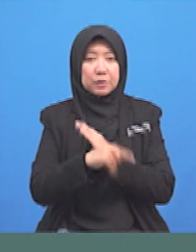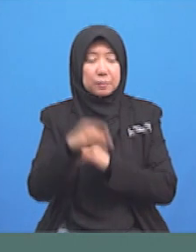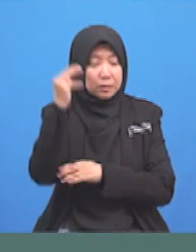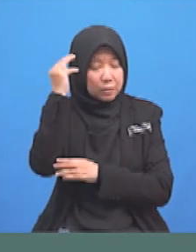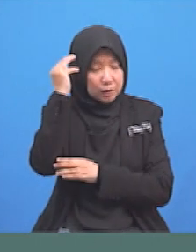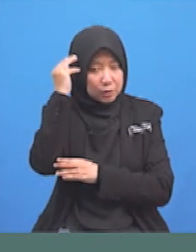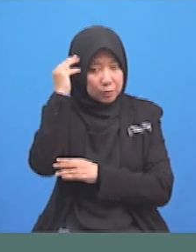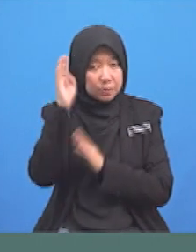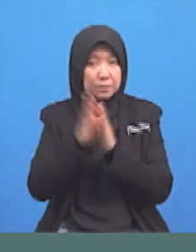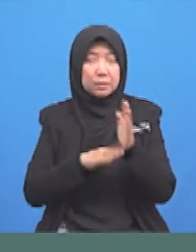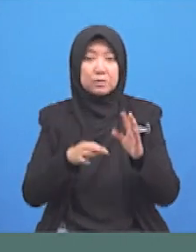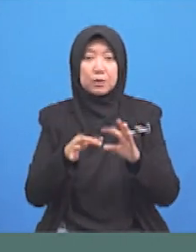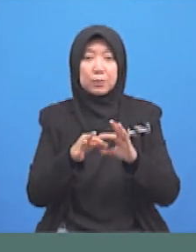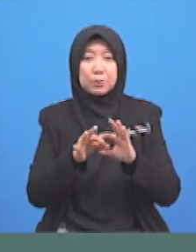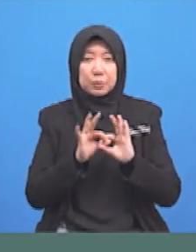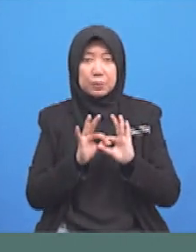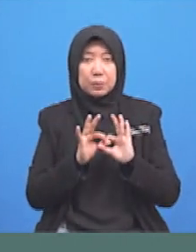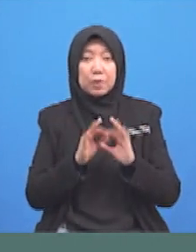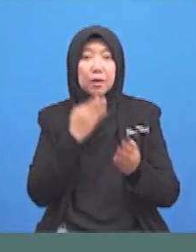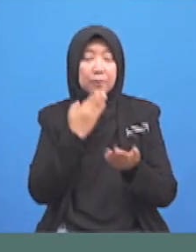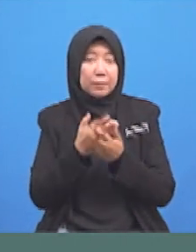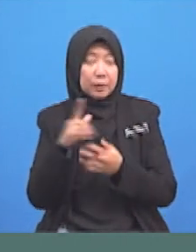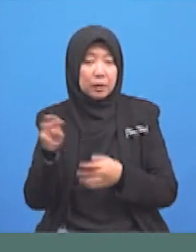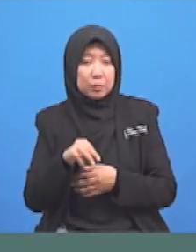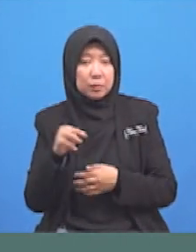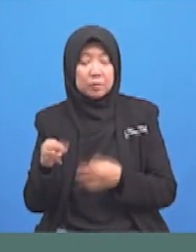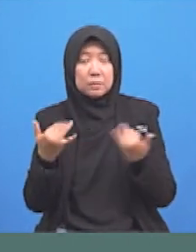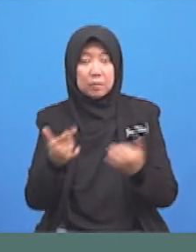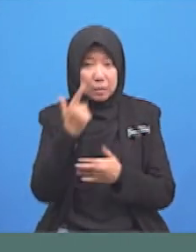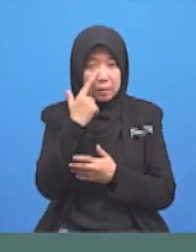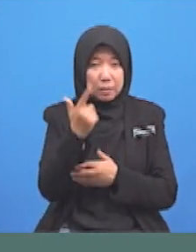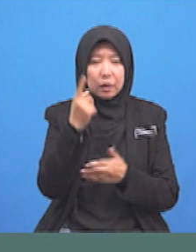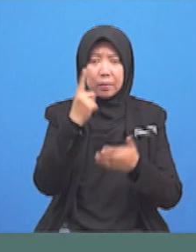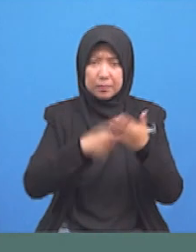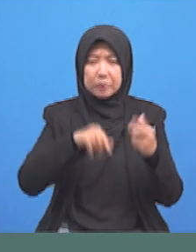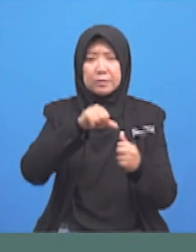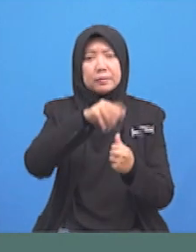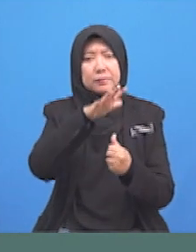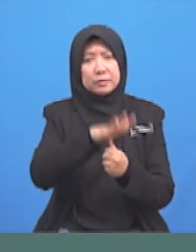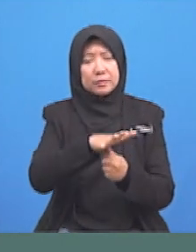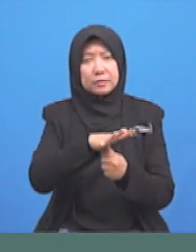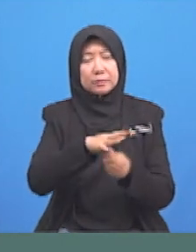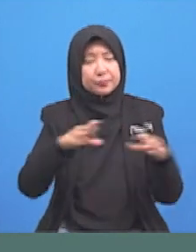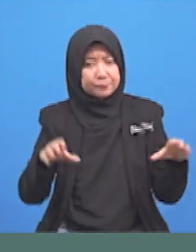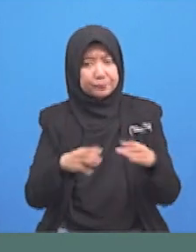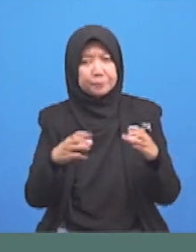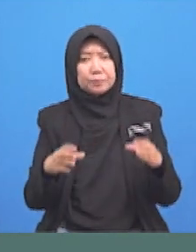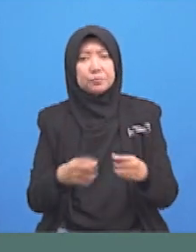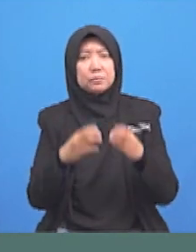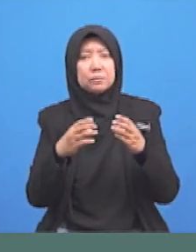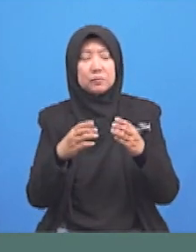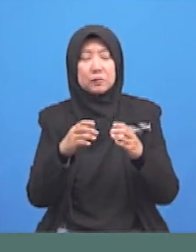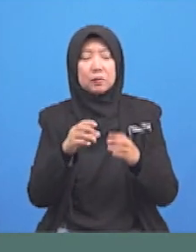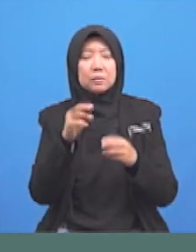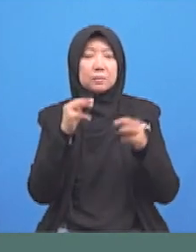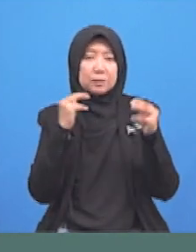Bersekutu. Baiklah murid-murid, mari kita lihat apakah kesan penubuhan Majlis